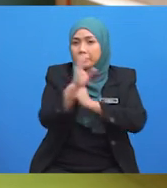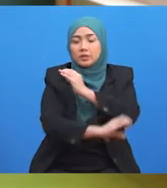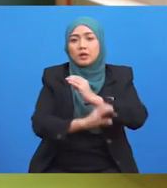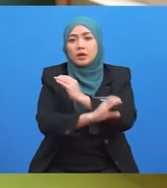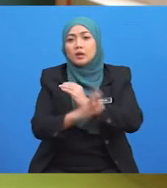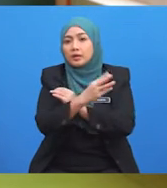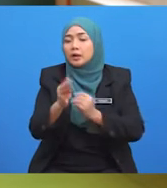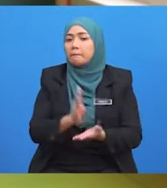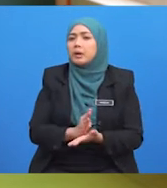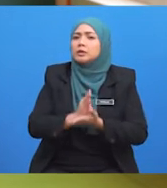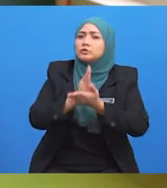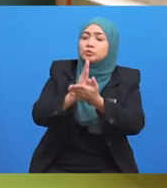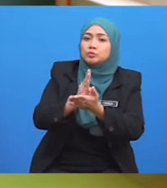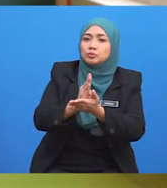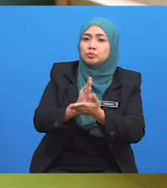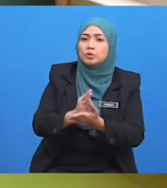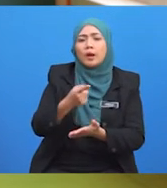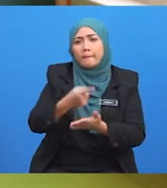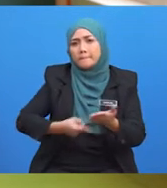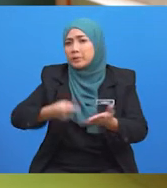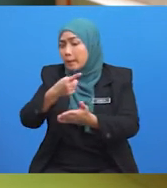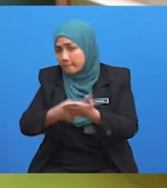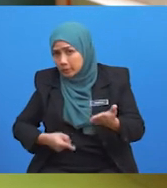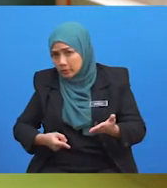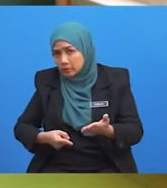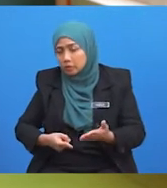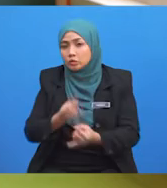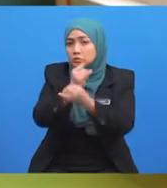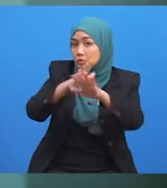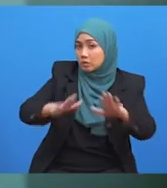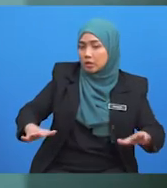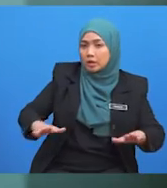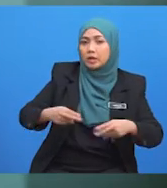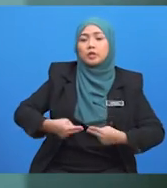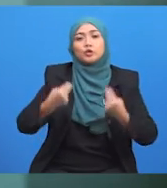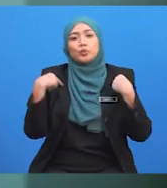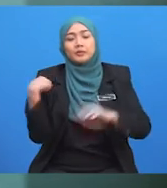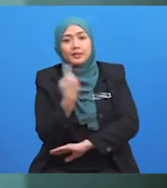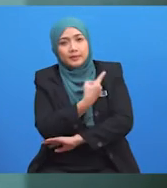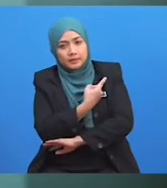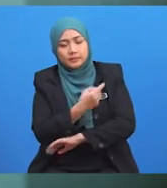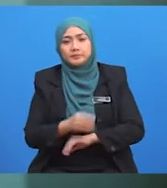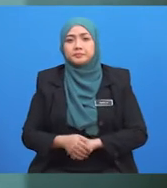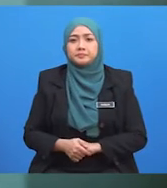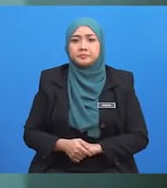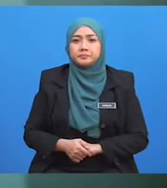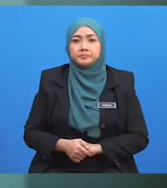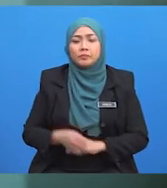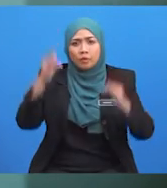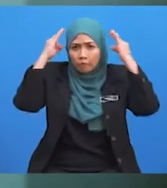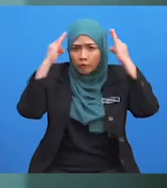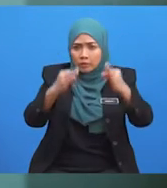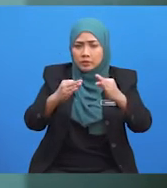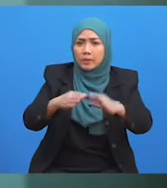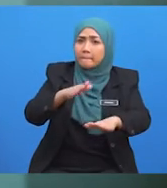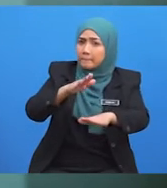setakat yang kita mampu demi kesejahteraan hidup sejagat. Baik, murid-murid. Fokus kita